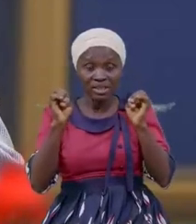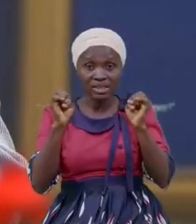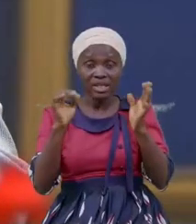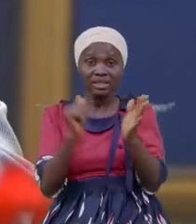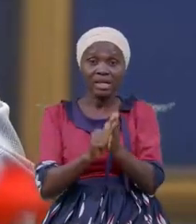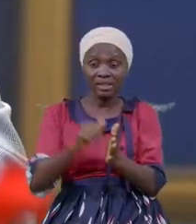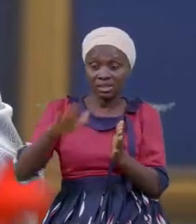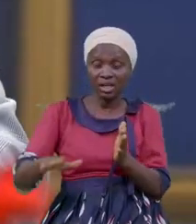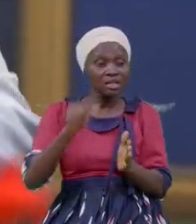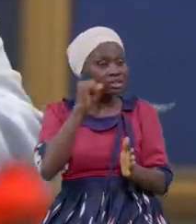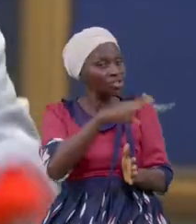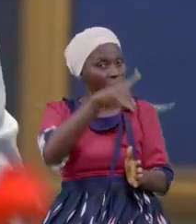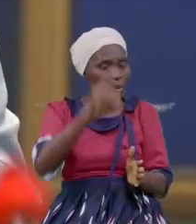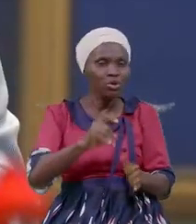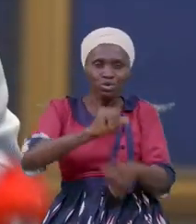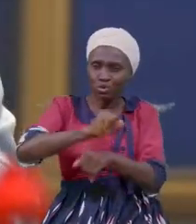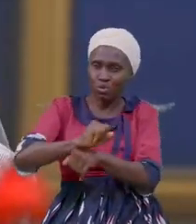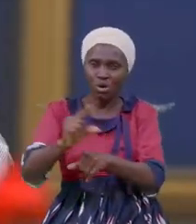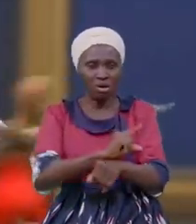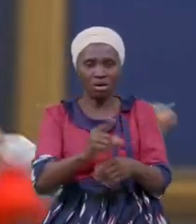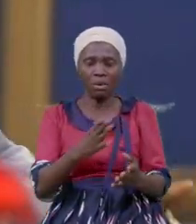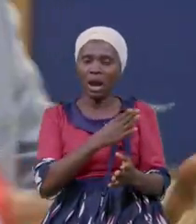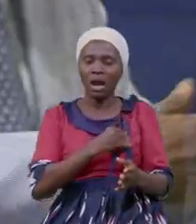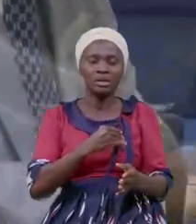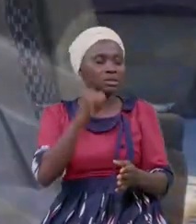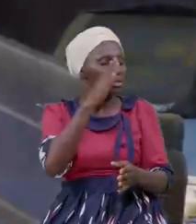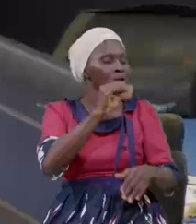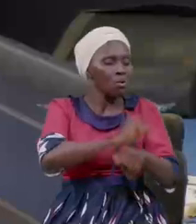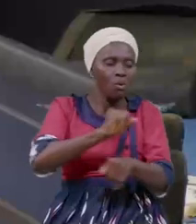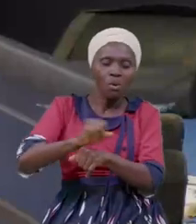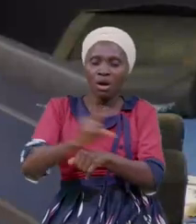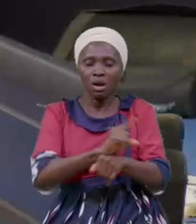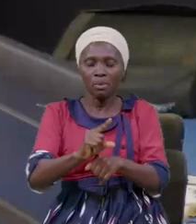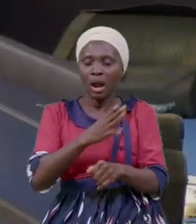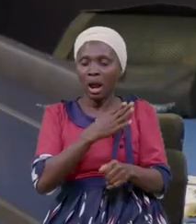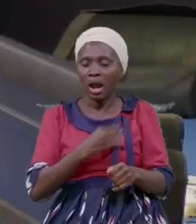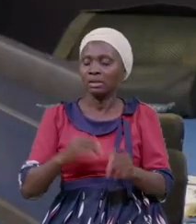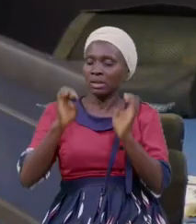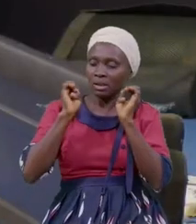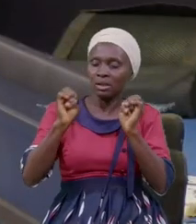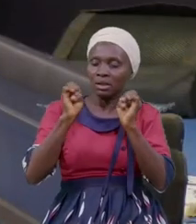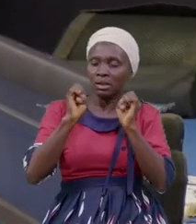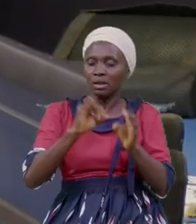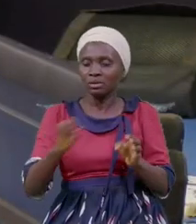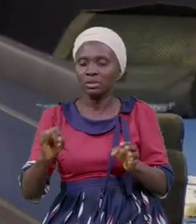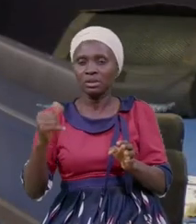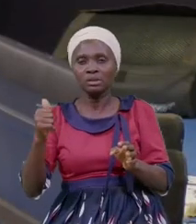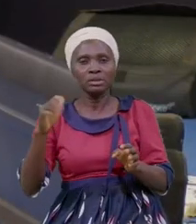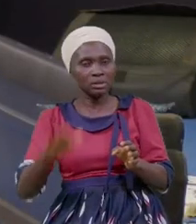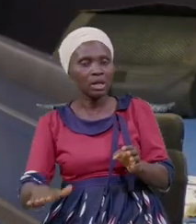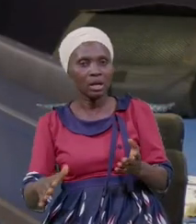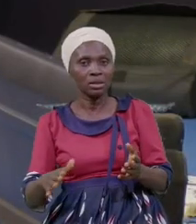travaillait et l'enfant allait à l'école elle éduquait l'enfant elle a continué ainsi de suite je parle d'une veuve